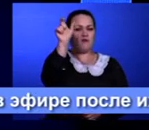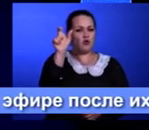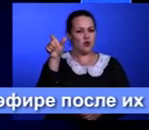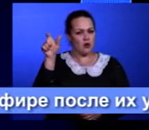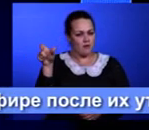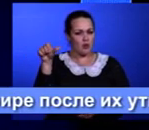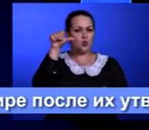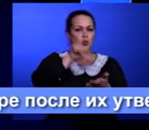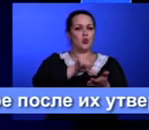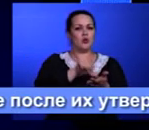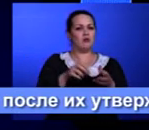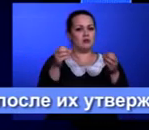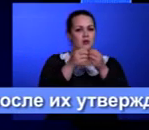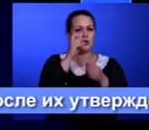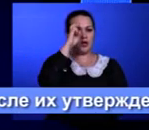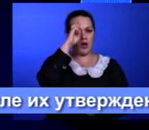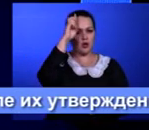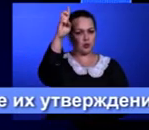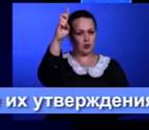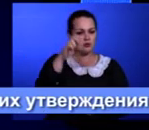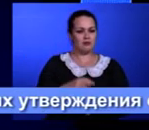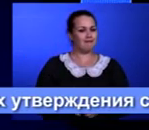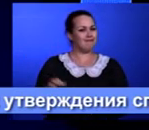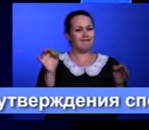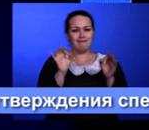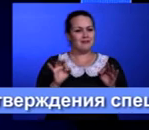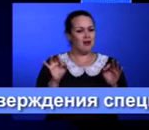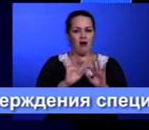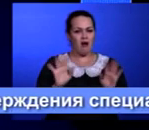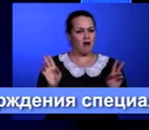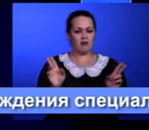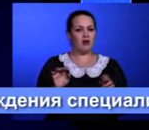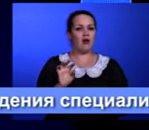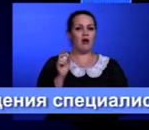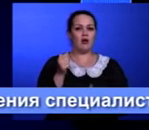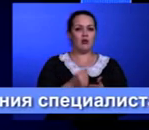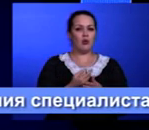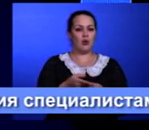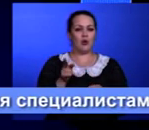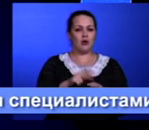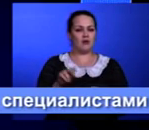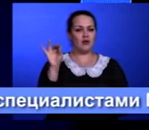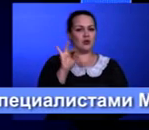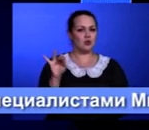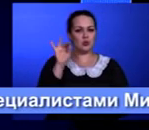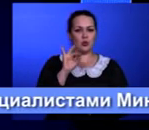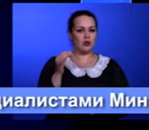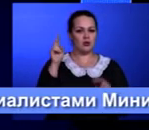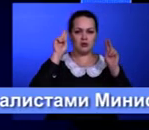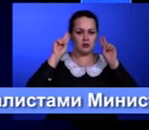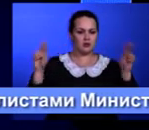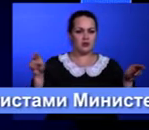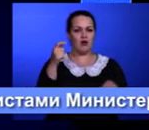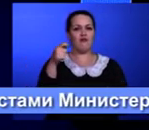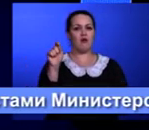десятки стран никогда до этого история не знала войны